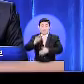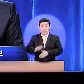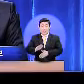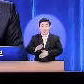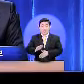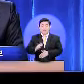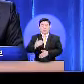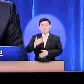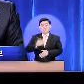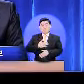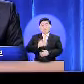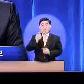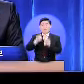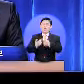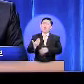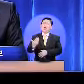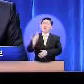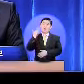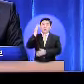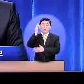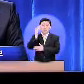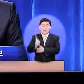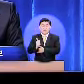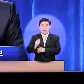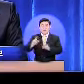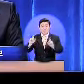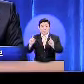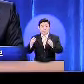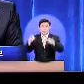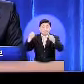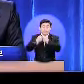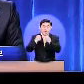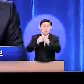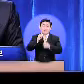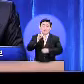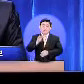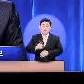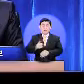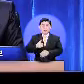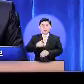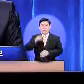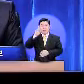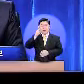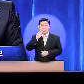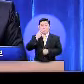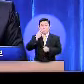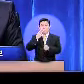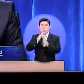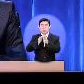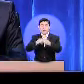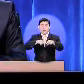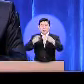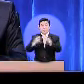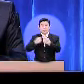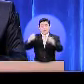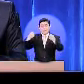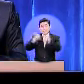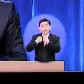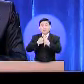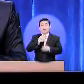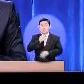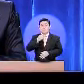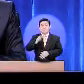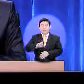이끌겠다는 저보다는 과거의 시장들과 싸우고 계십니다. 저는 박원순 후보와 정책 대결을